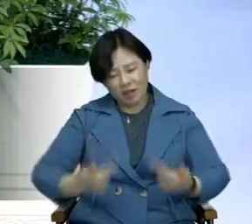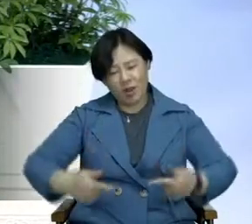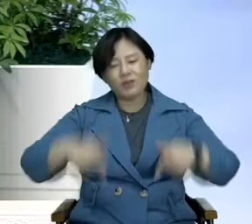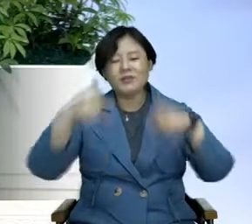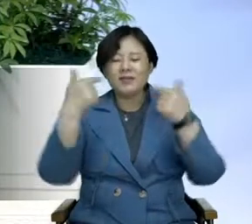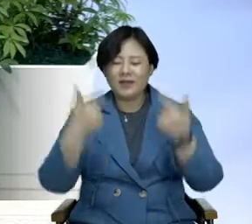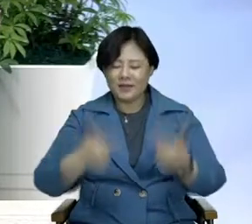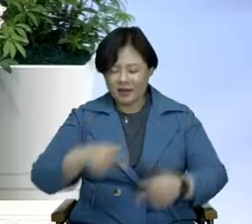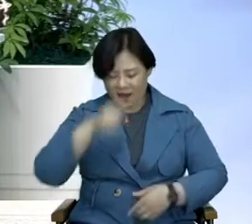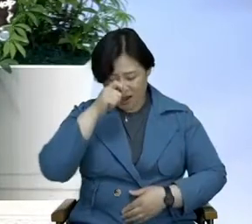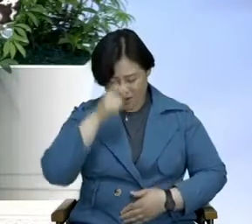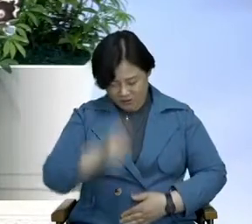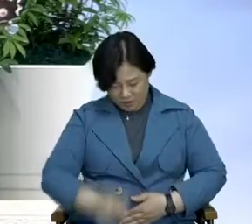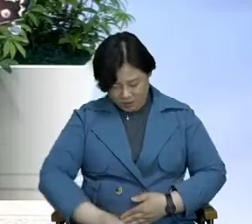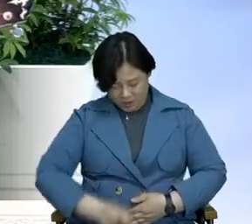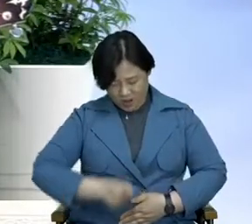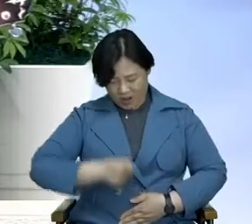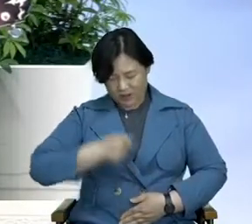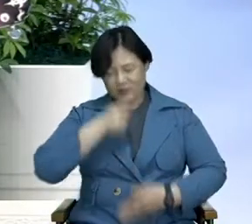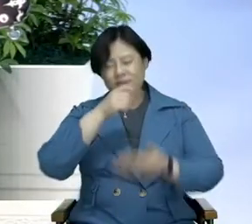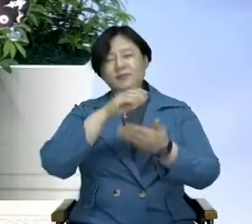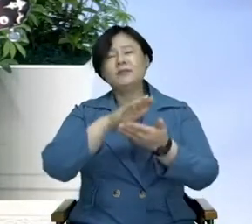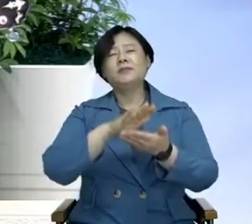주님은 언제나